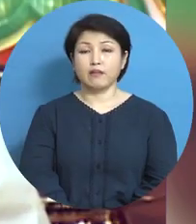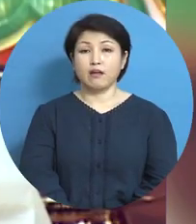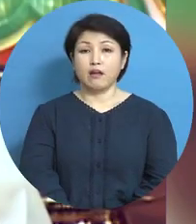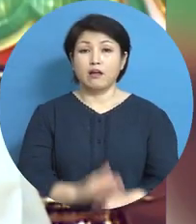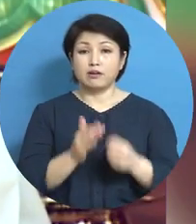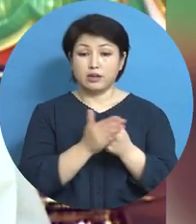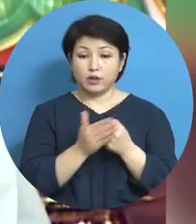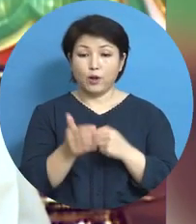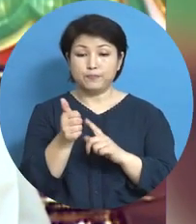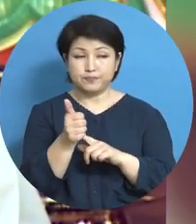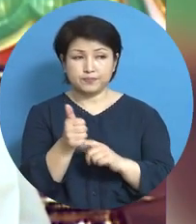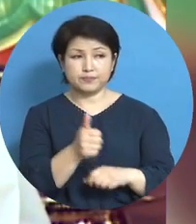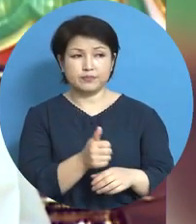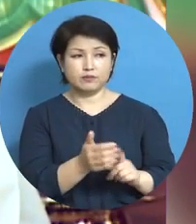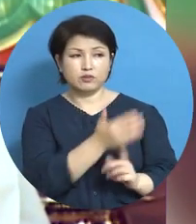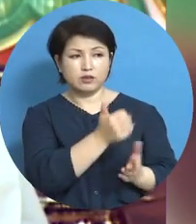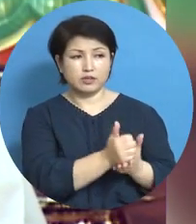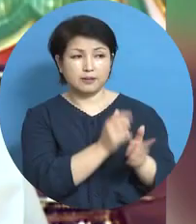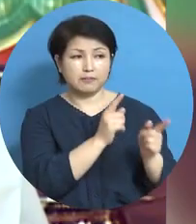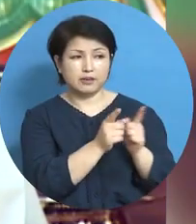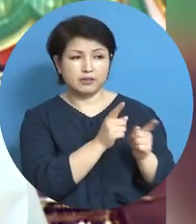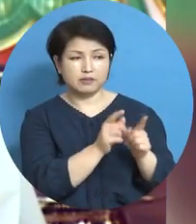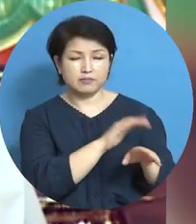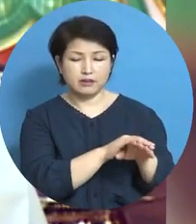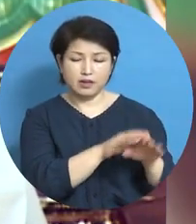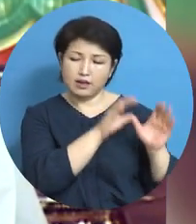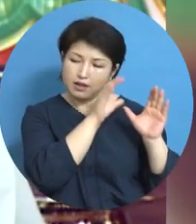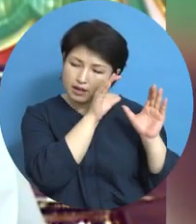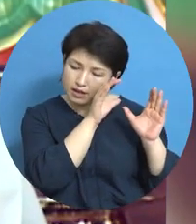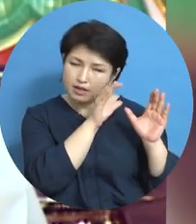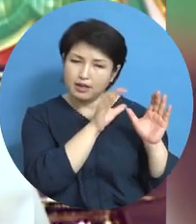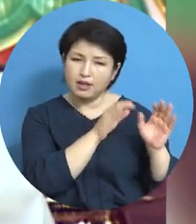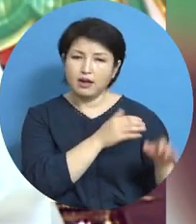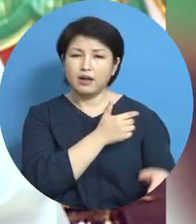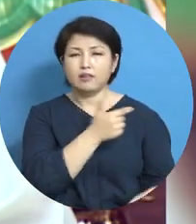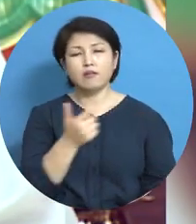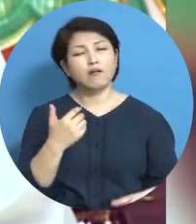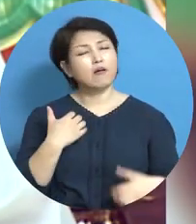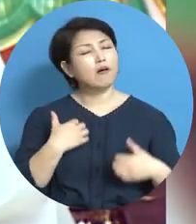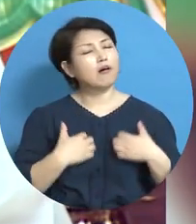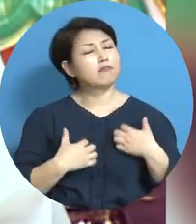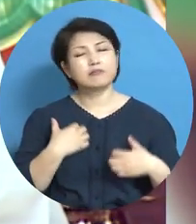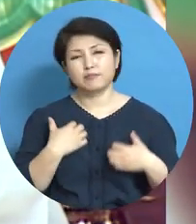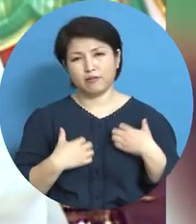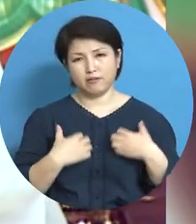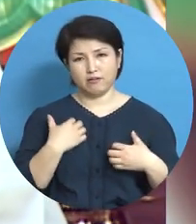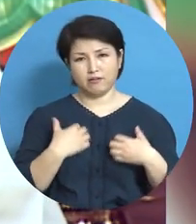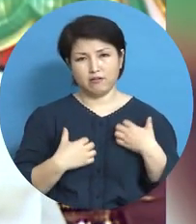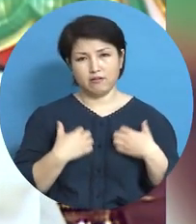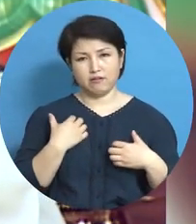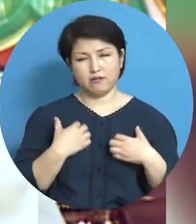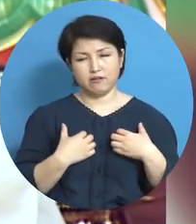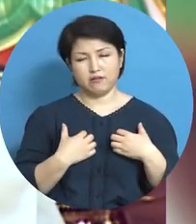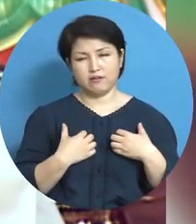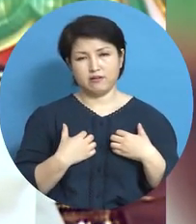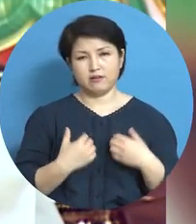그래서 이제 부처님의 설법을 듣고 수다타 장자가 너무너무 기뻤어. 그러니까